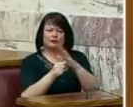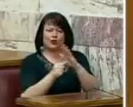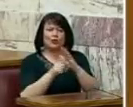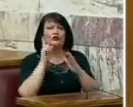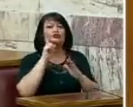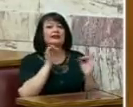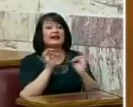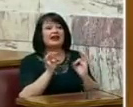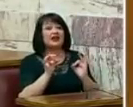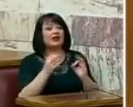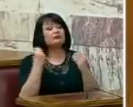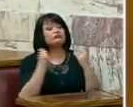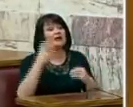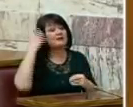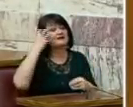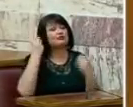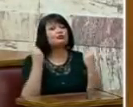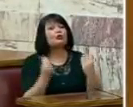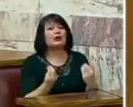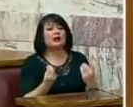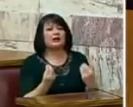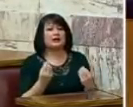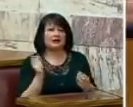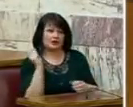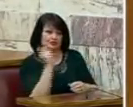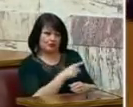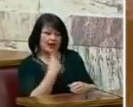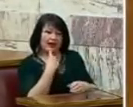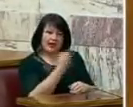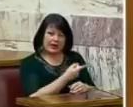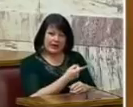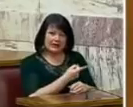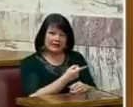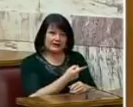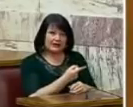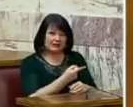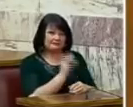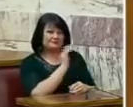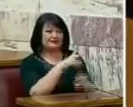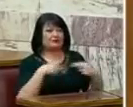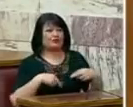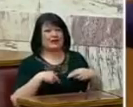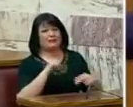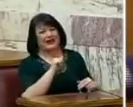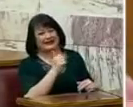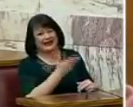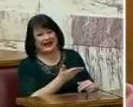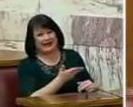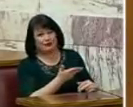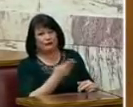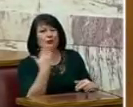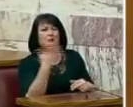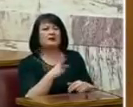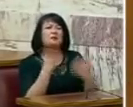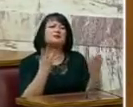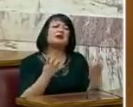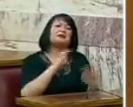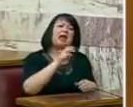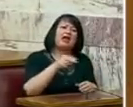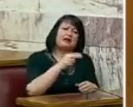εκλεκτή επιστήμονας και συντρόφισσα. Να σου στέλνε, Αντρέα μου, τιμολόγησε το 509 ευρώ αυτό. Και εσύ